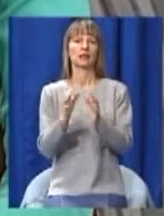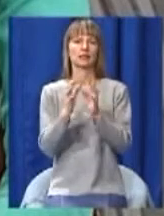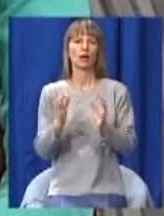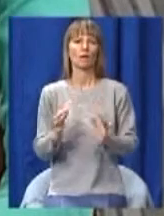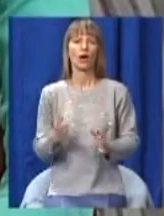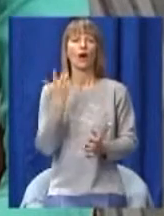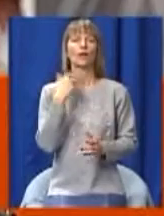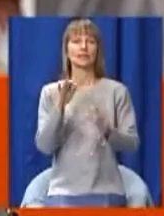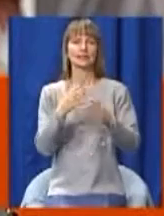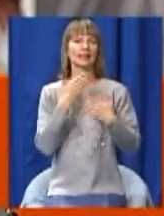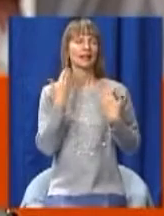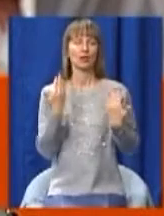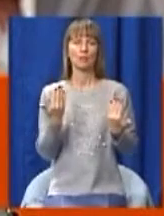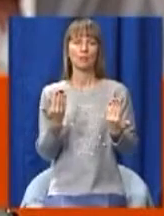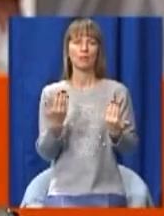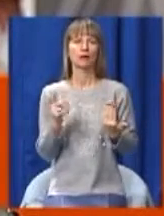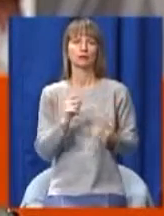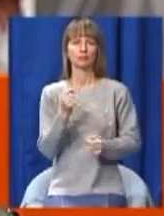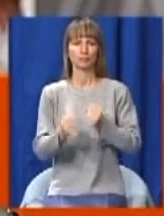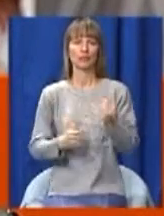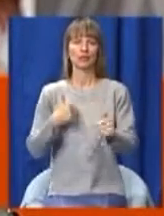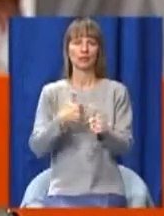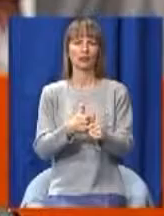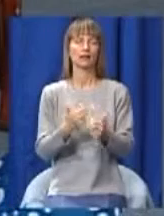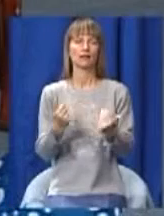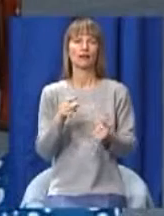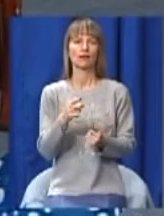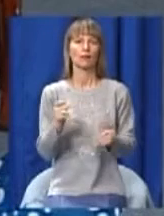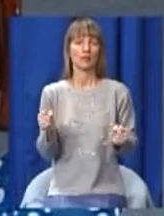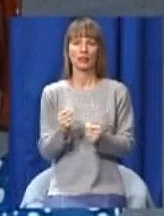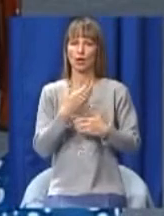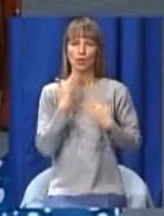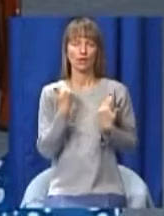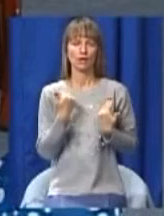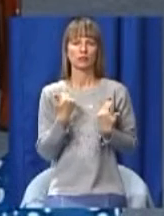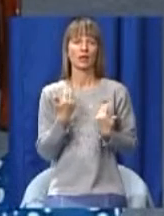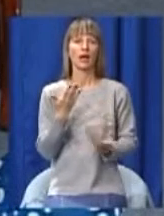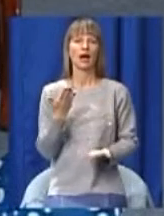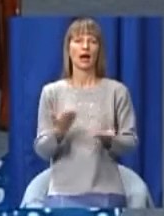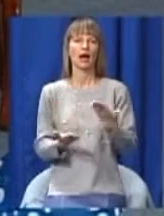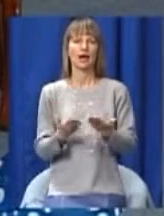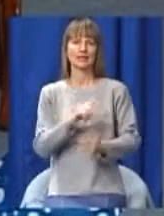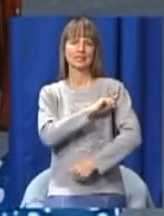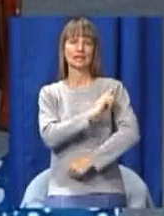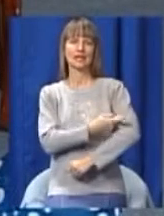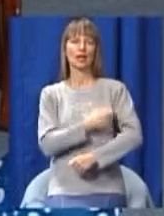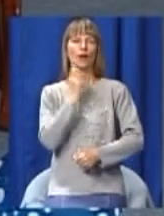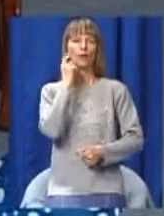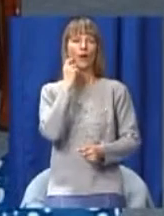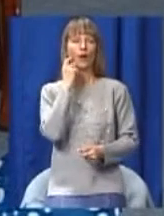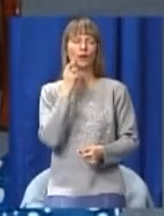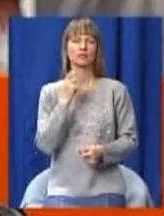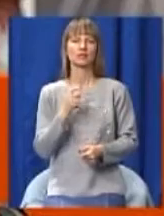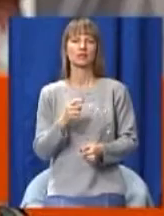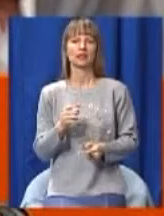немає, бігаєте в доганялки чи так? І вам зовсім не холодно? Ні. А якщо сильний мороз? Тоді...